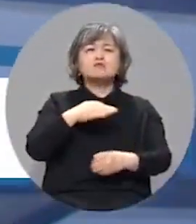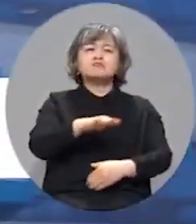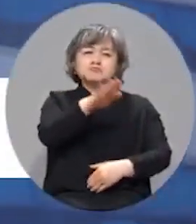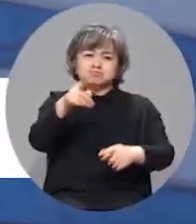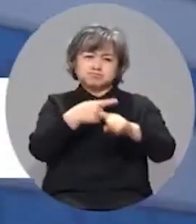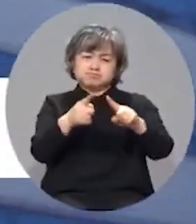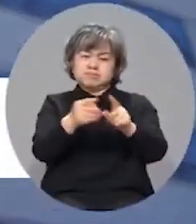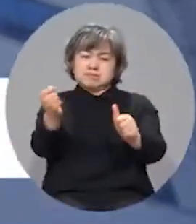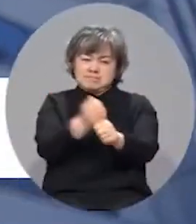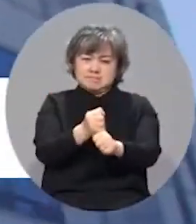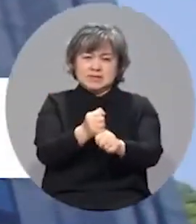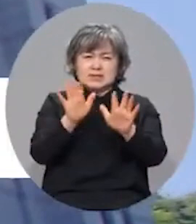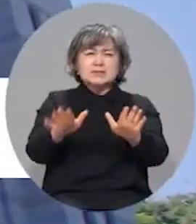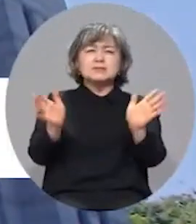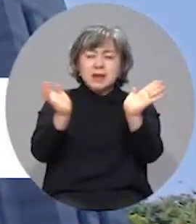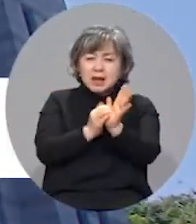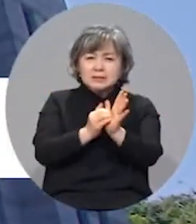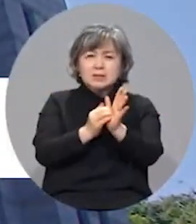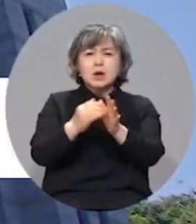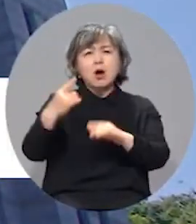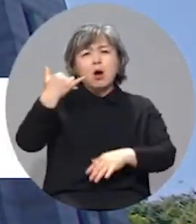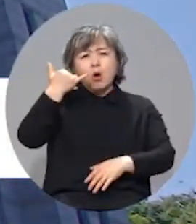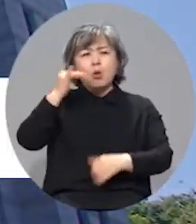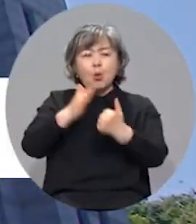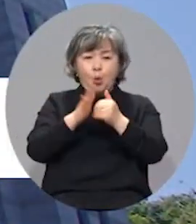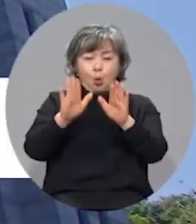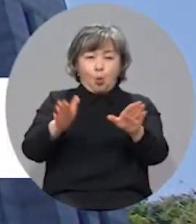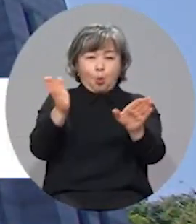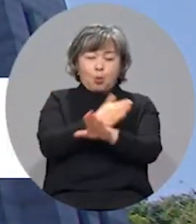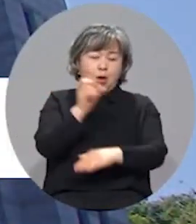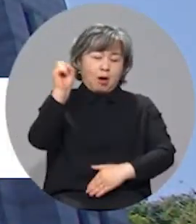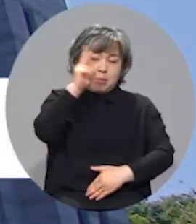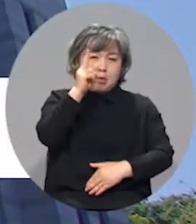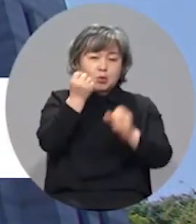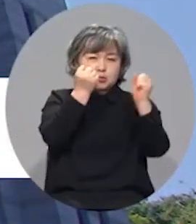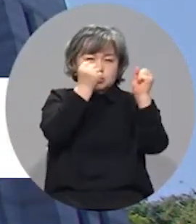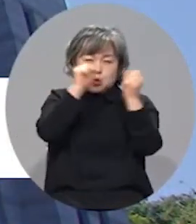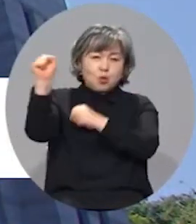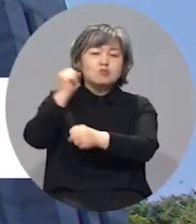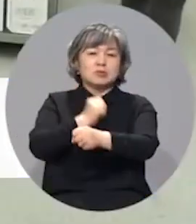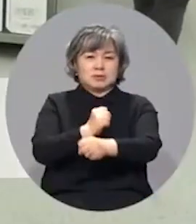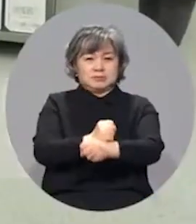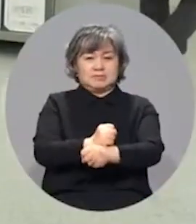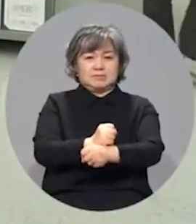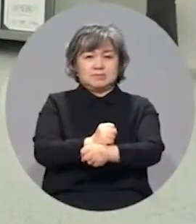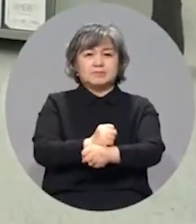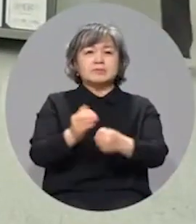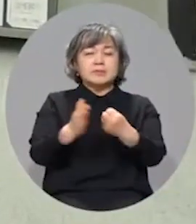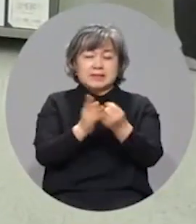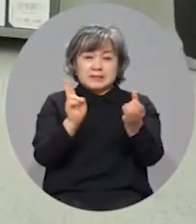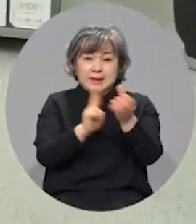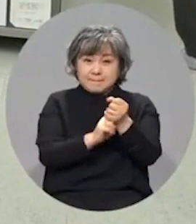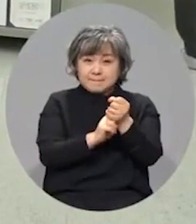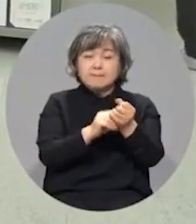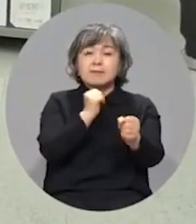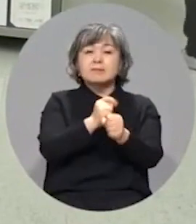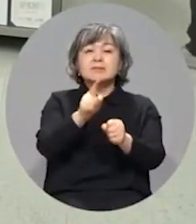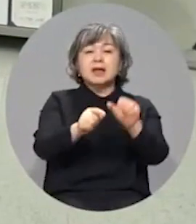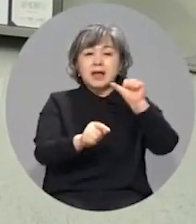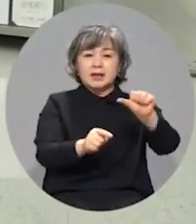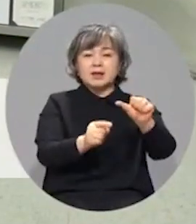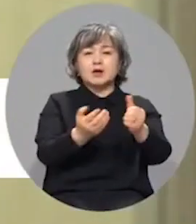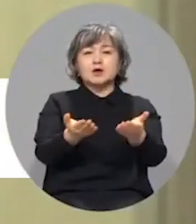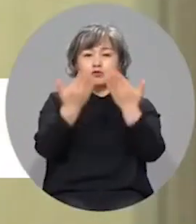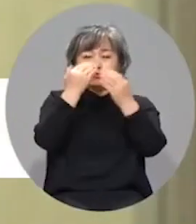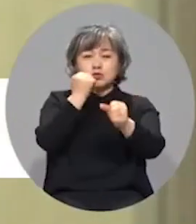저 검거를 해야지요. 뭐 여태까지 통화가 되다가 오늘부터 이제 도주를 한 거니까요. 잠적한 A씨와 함께